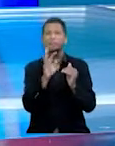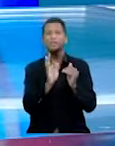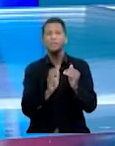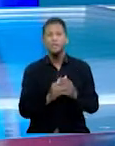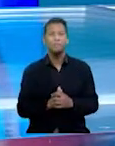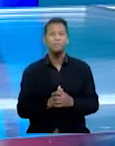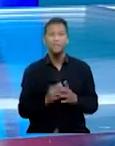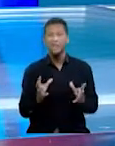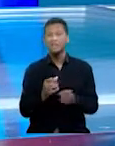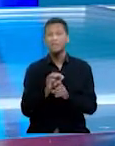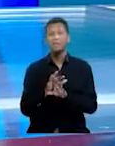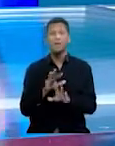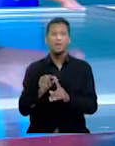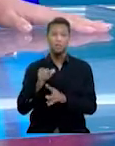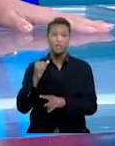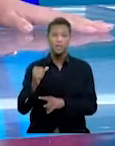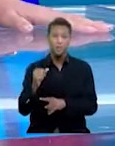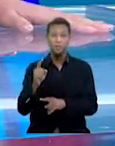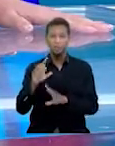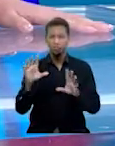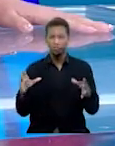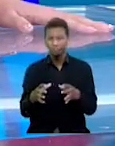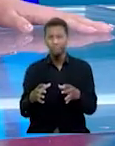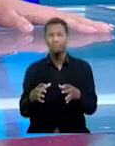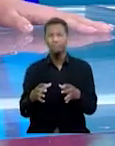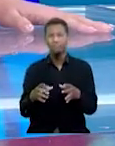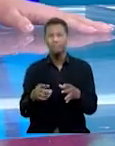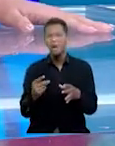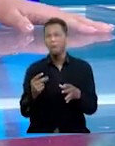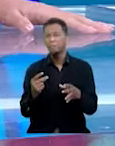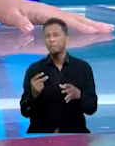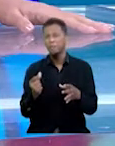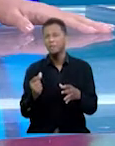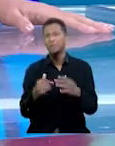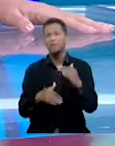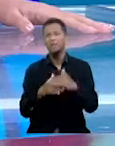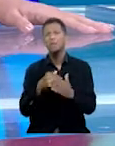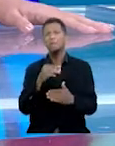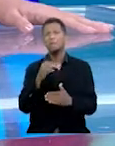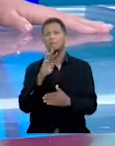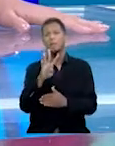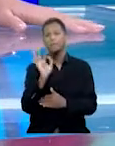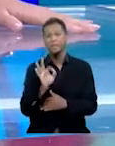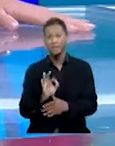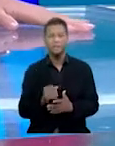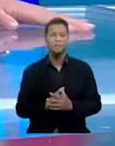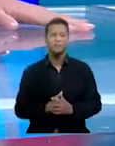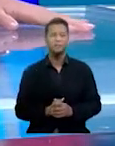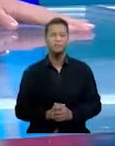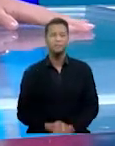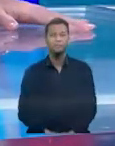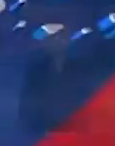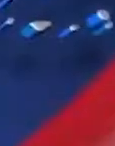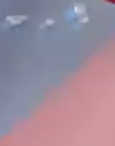Perindo satu-satunya partai non-parlemen yang elektabilitasnya hampir memenuhi ambang batas parlemen yakni 4%.